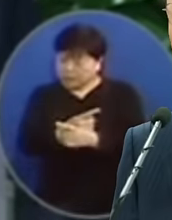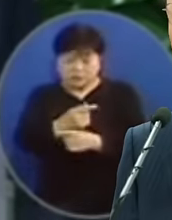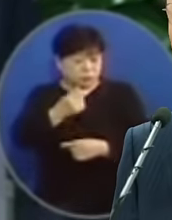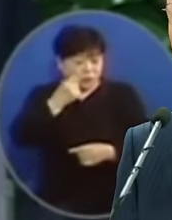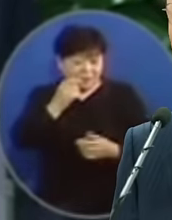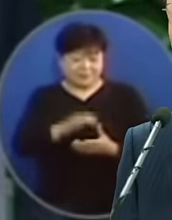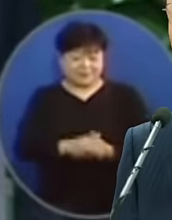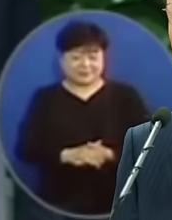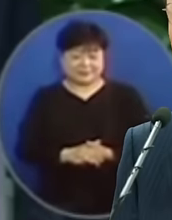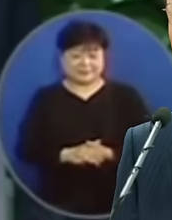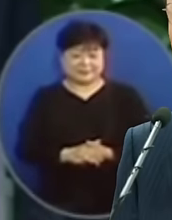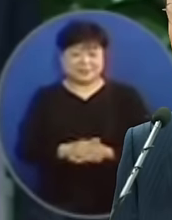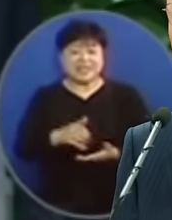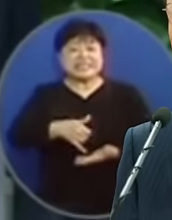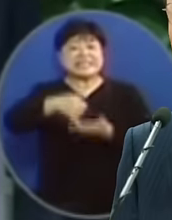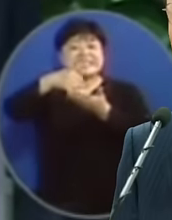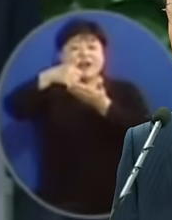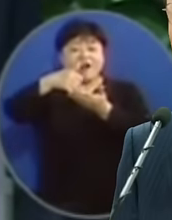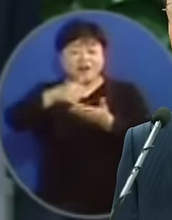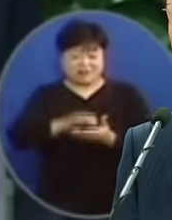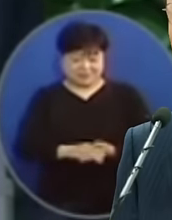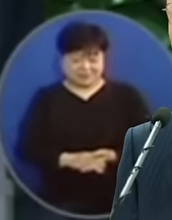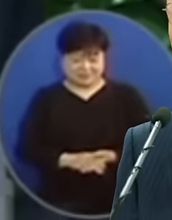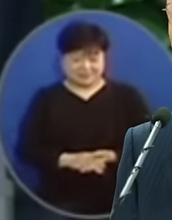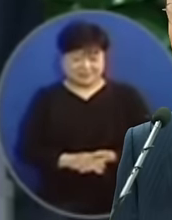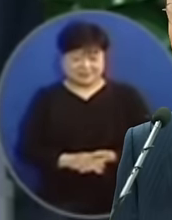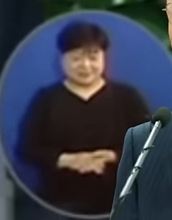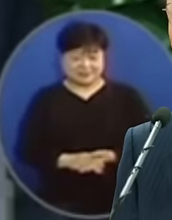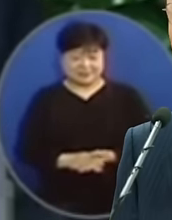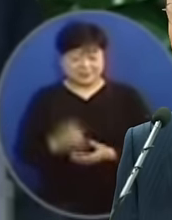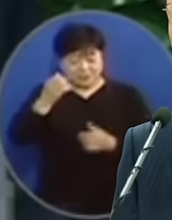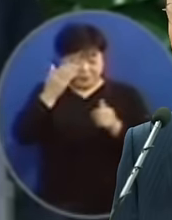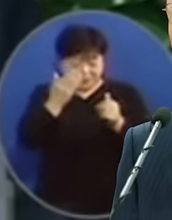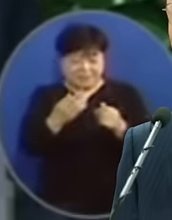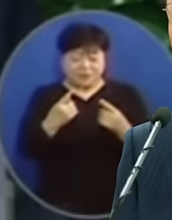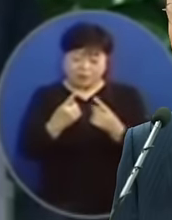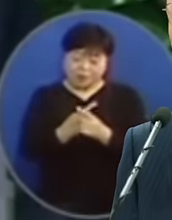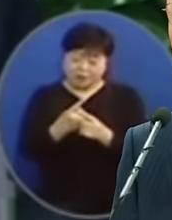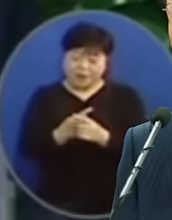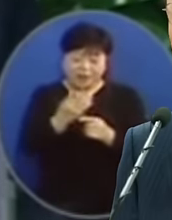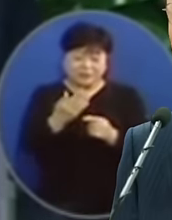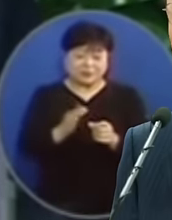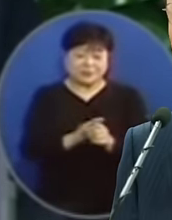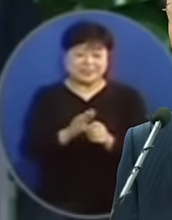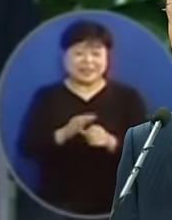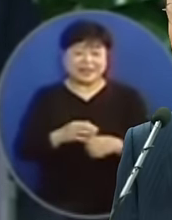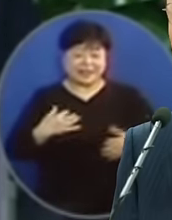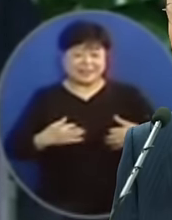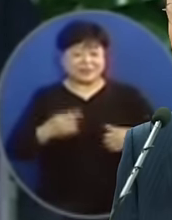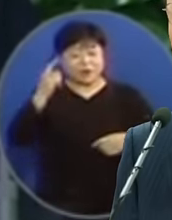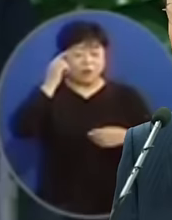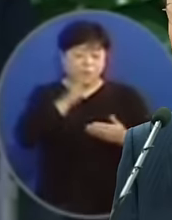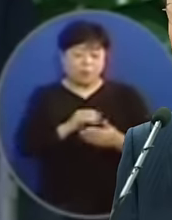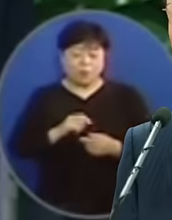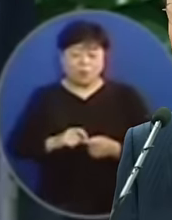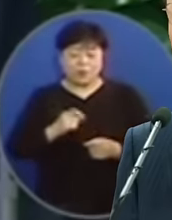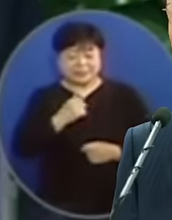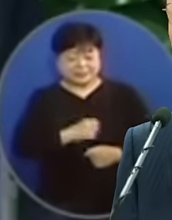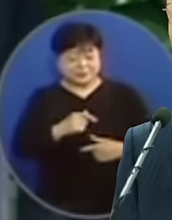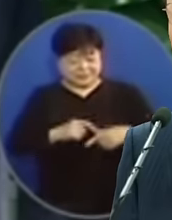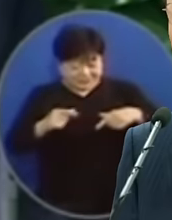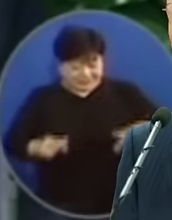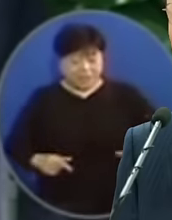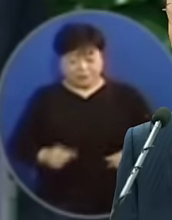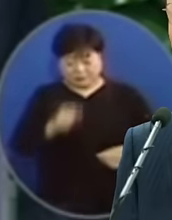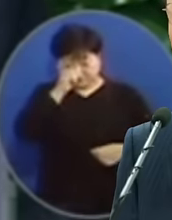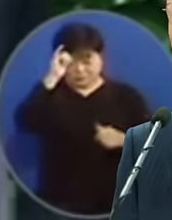수 없습니다만 인격 캐릭터, 인격은 성령께서 변화시키는 것입니다. 사랑과 희락과 화평과 오래 참음과 자비와